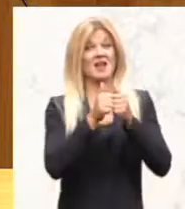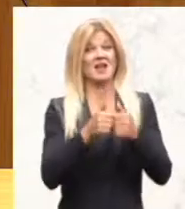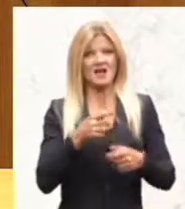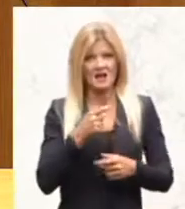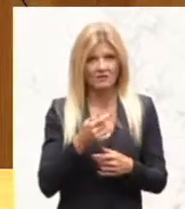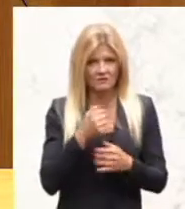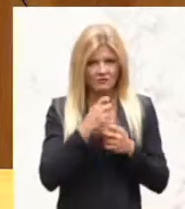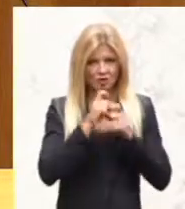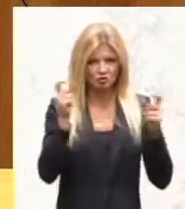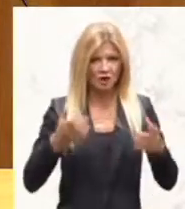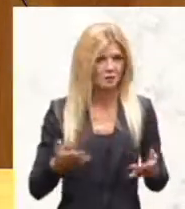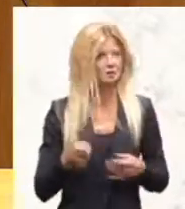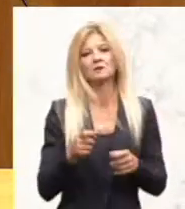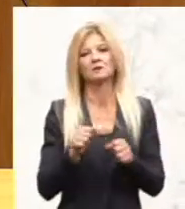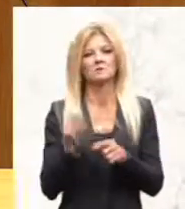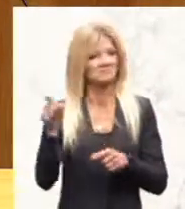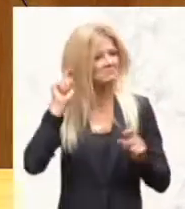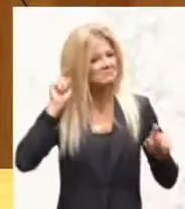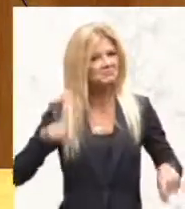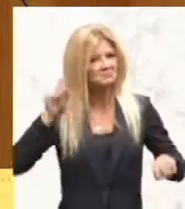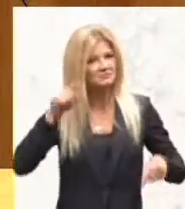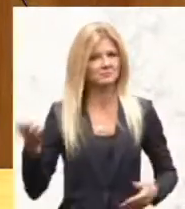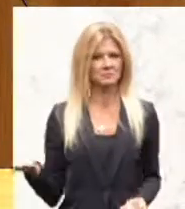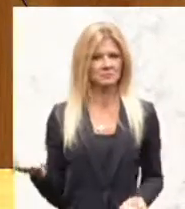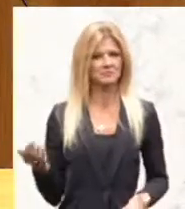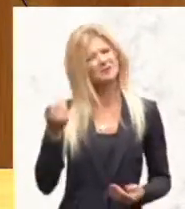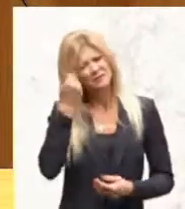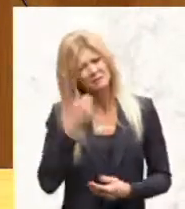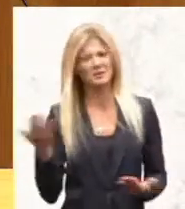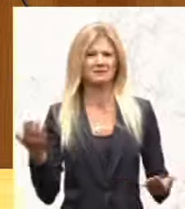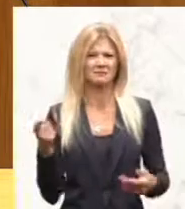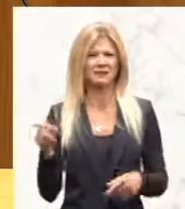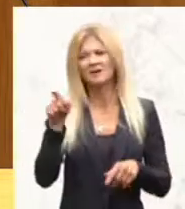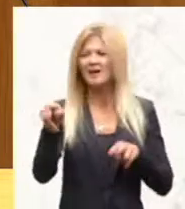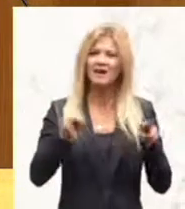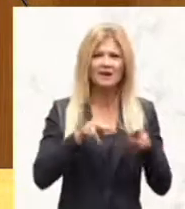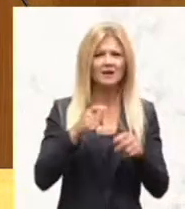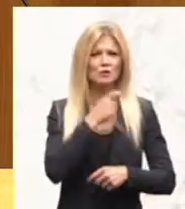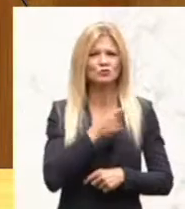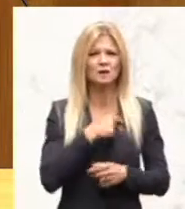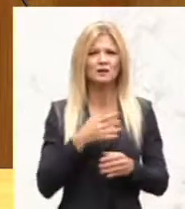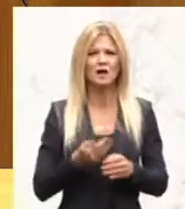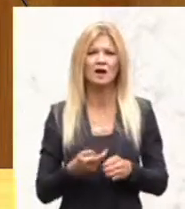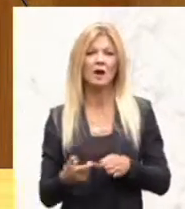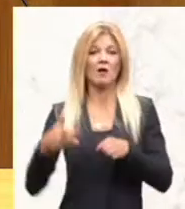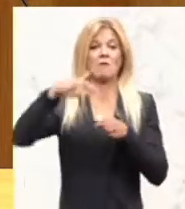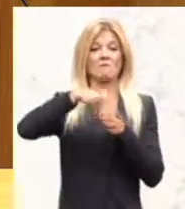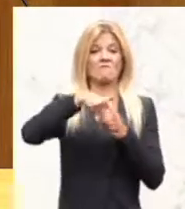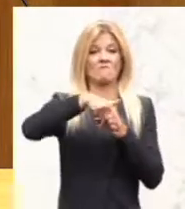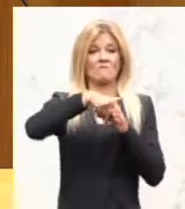und ignorieren das. Und bitte steigen Sie vom hohen Ross der Regierungsparteien, begeben Sie sich in die